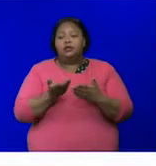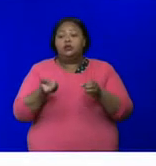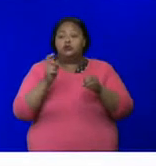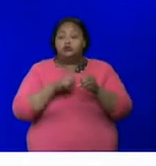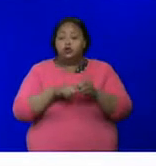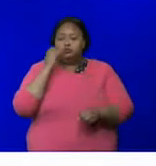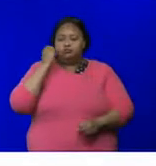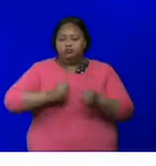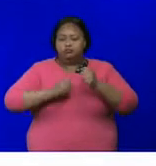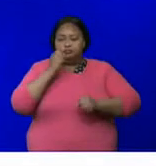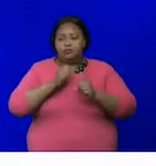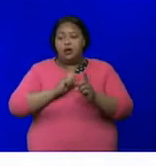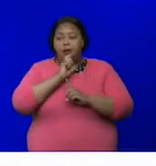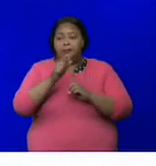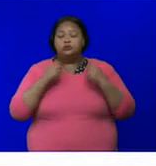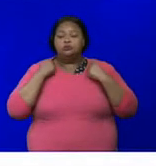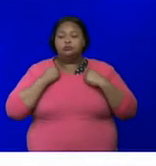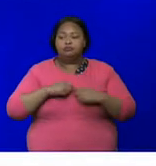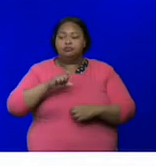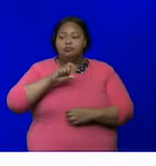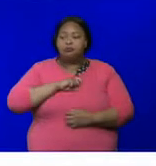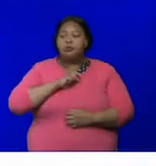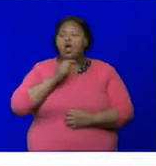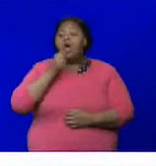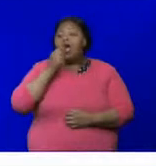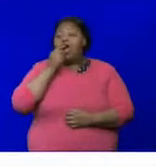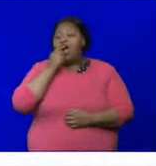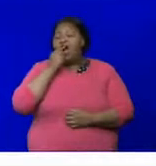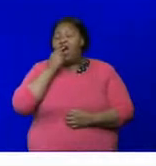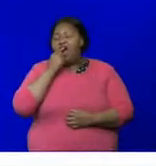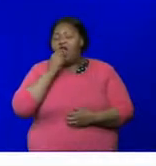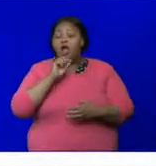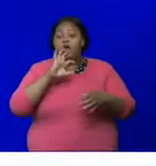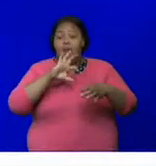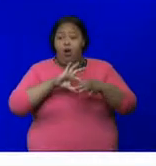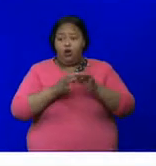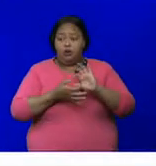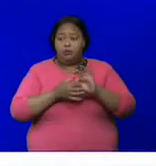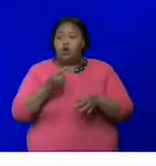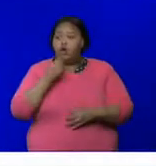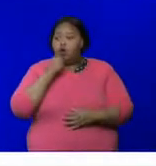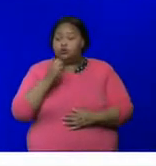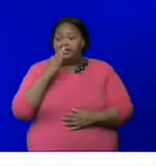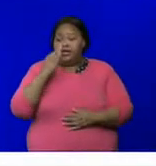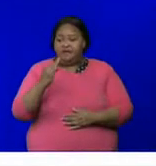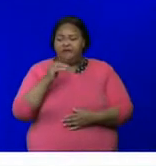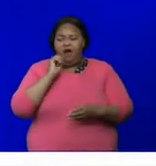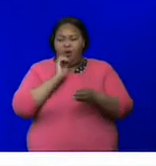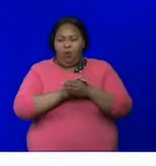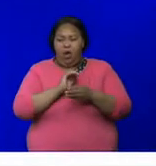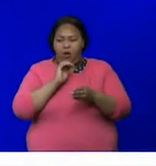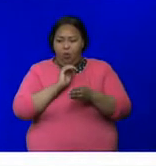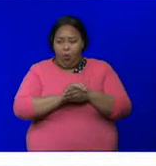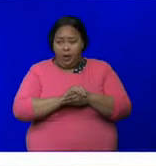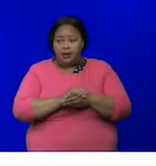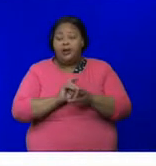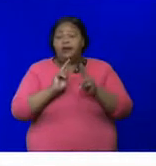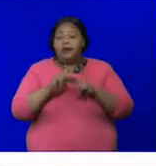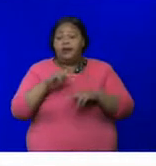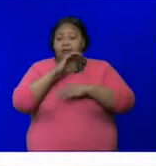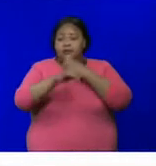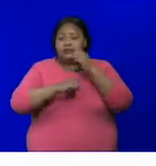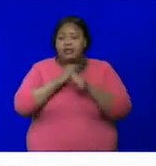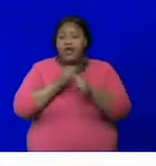netimendlalatini temidlalo yoma-Olympics uchazile ukuthi nakuhambe kahle utawuba khona kulo mgcuthelwano lotawulandzela eminyakeni lotako